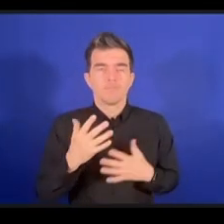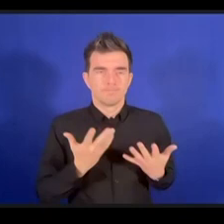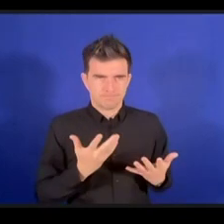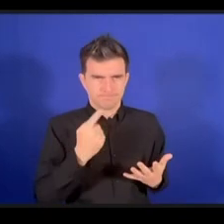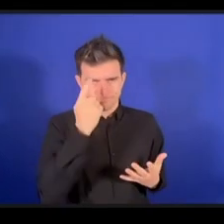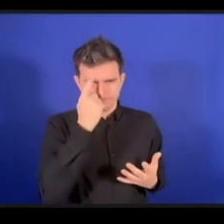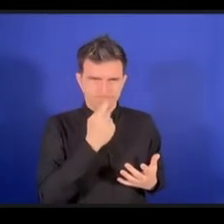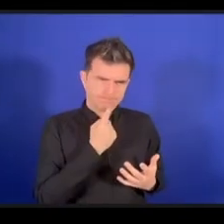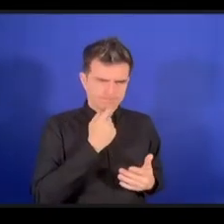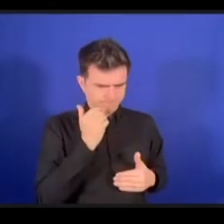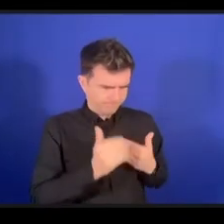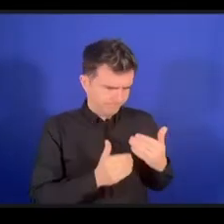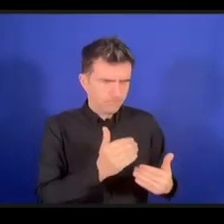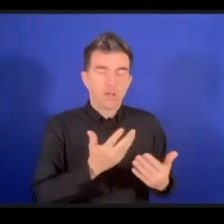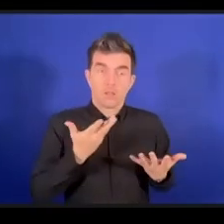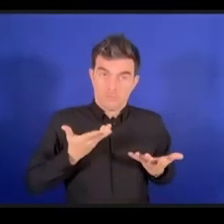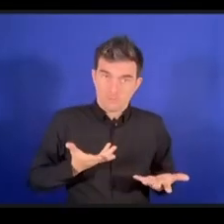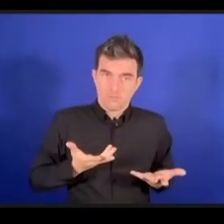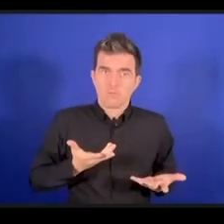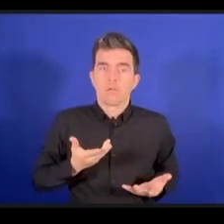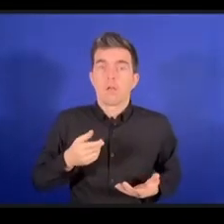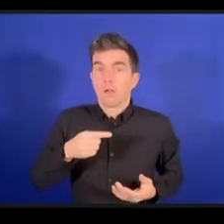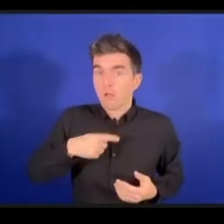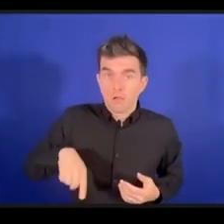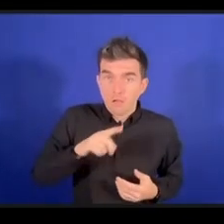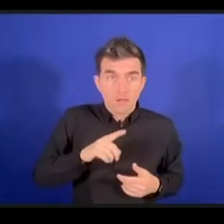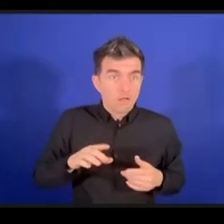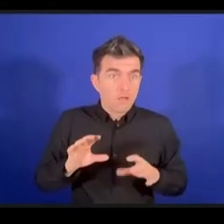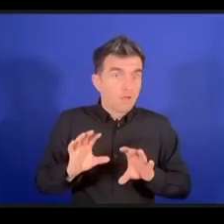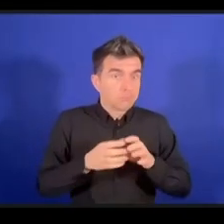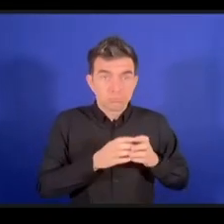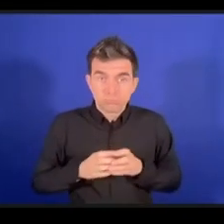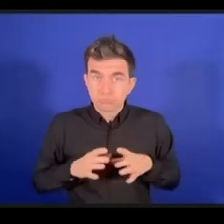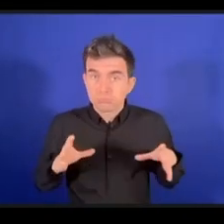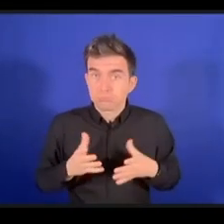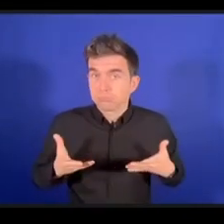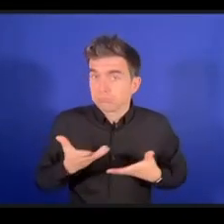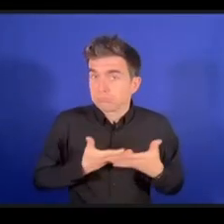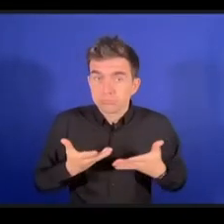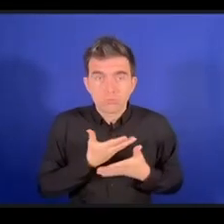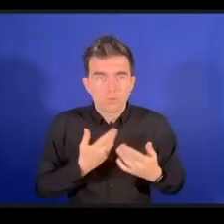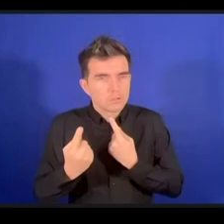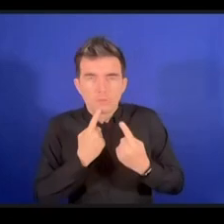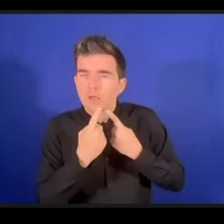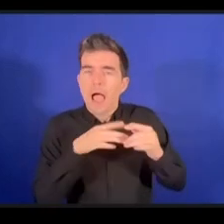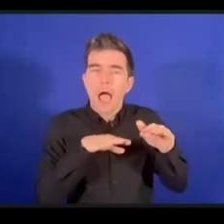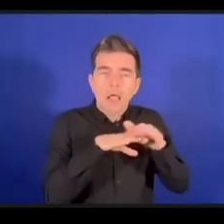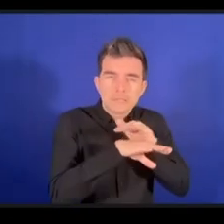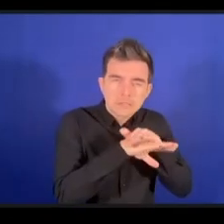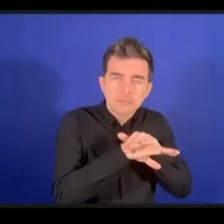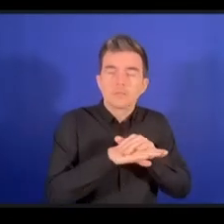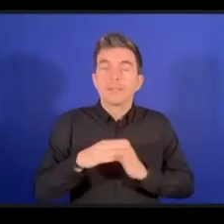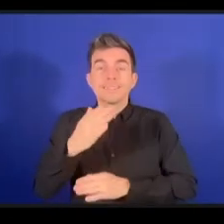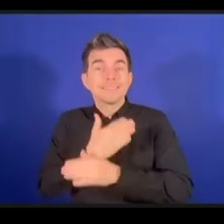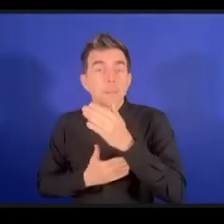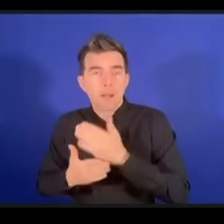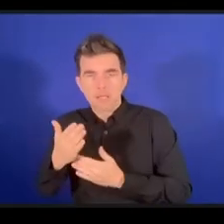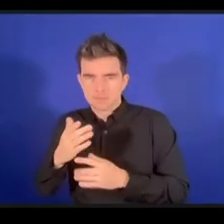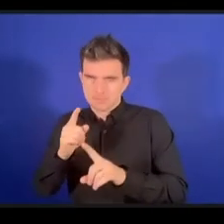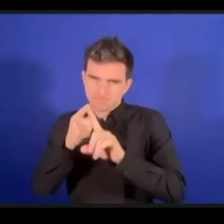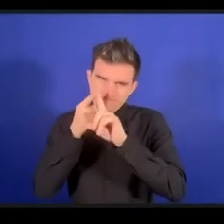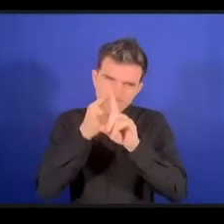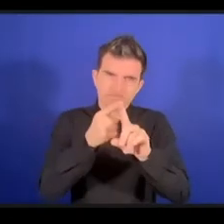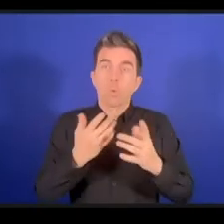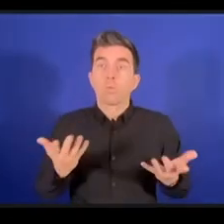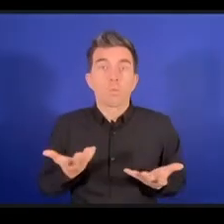那我们的这个 DC 就是要致力于让残障人士能够加入这样的讨